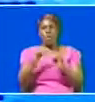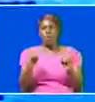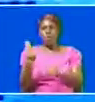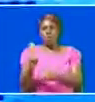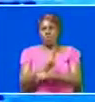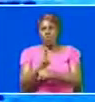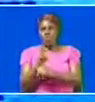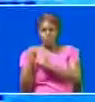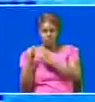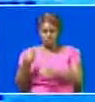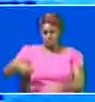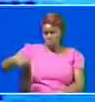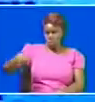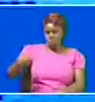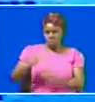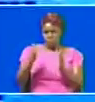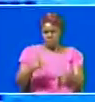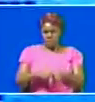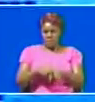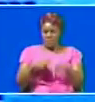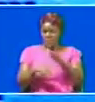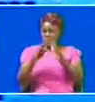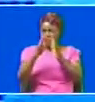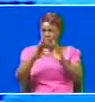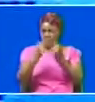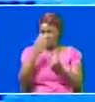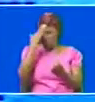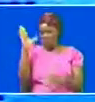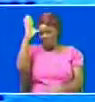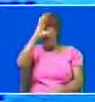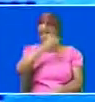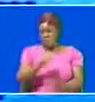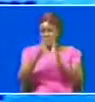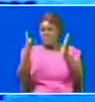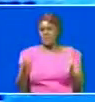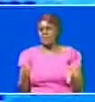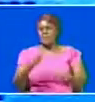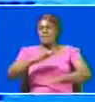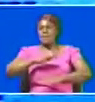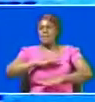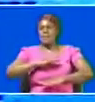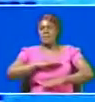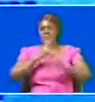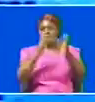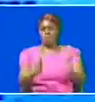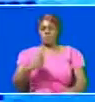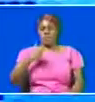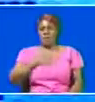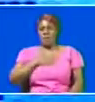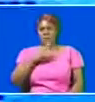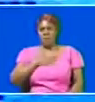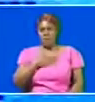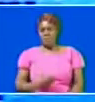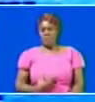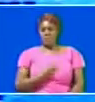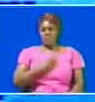kutumia magunia badala ya madawati wanapokuwa darasani kutokana na ukosefu wa madawati ya kutosha. Mwanahabari wetu Cecilia Wakesho alizuru